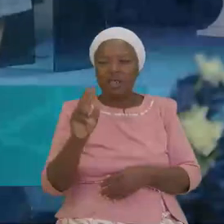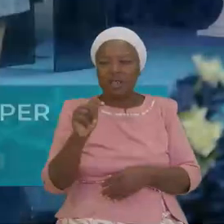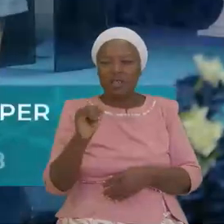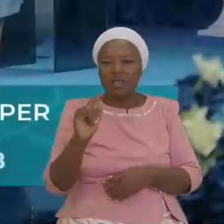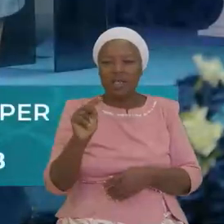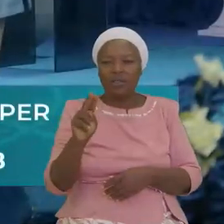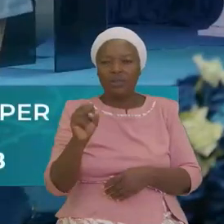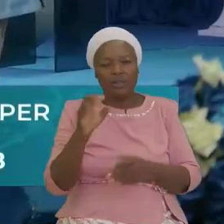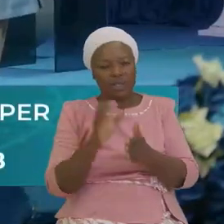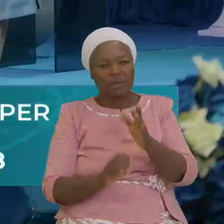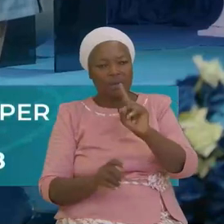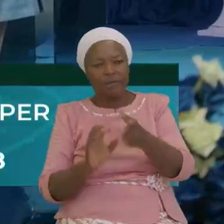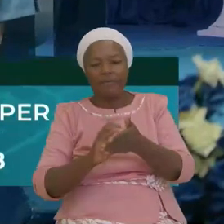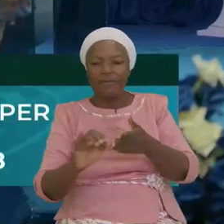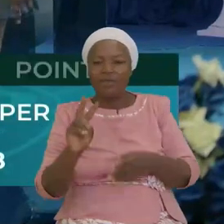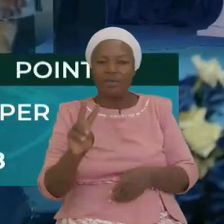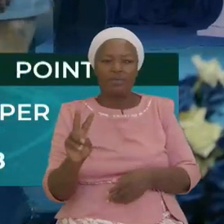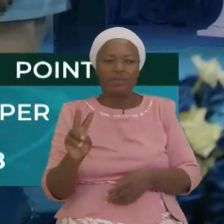1, 2.